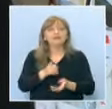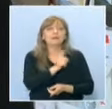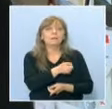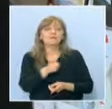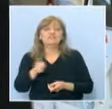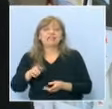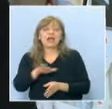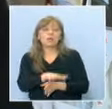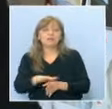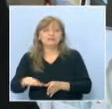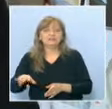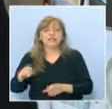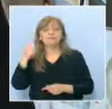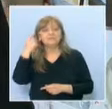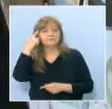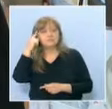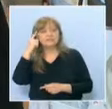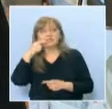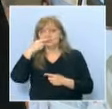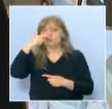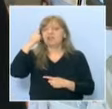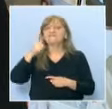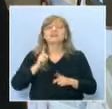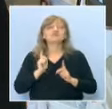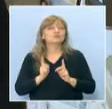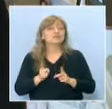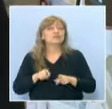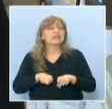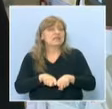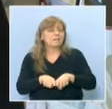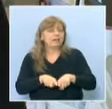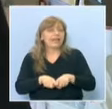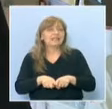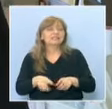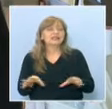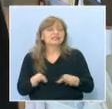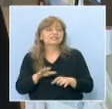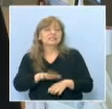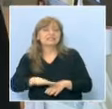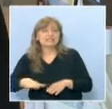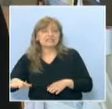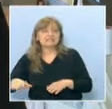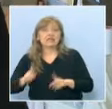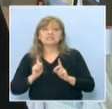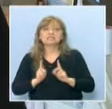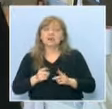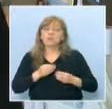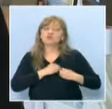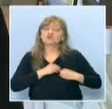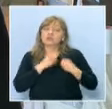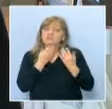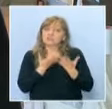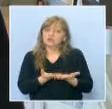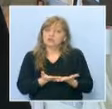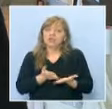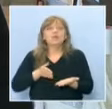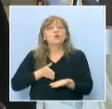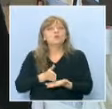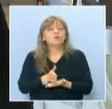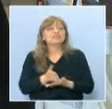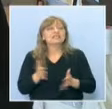Мисля, че е много важно да се сприятелиш с детето също така, освен всичко, за да ти се довери. И процесът става много